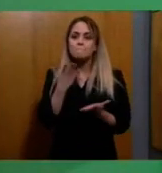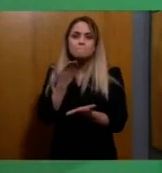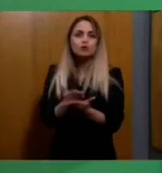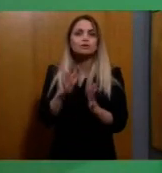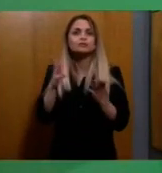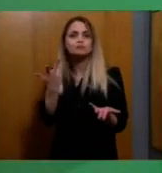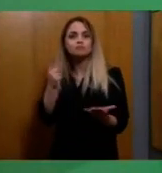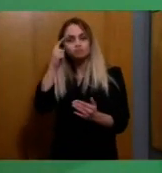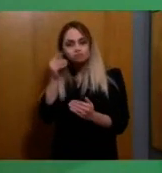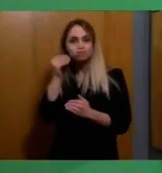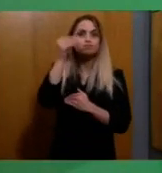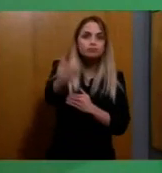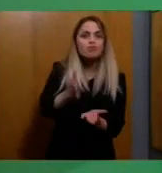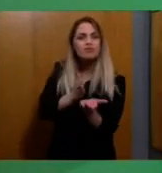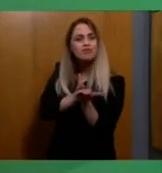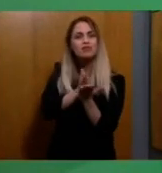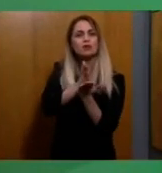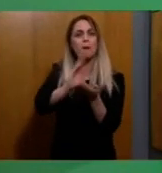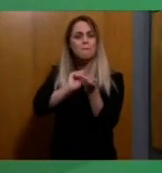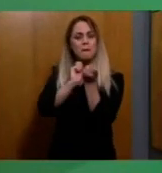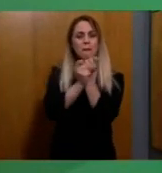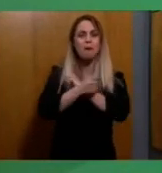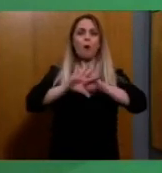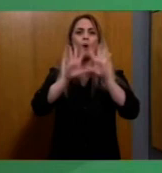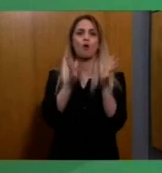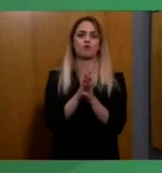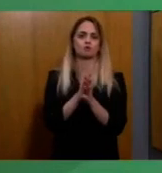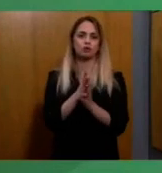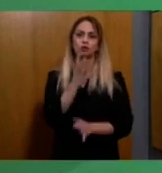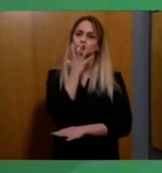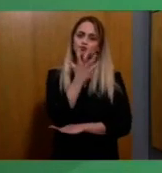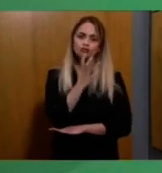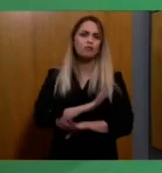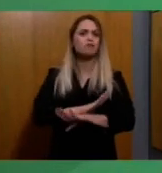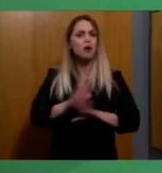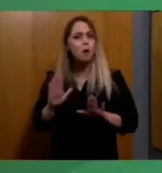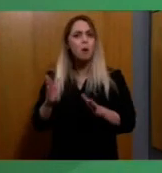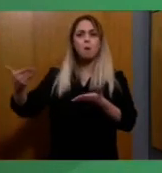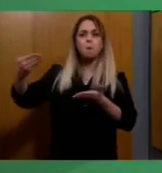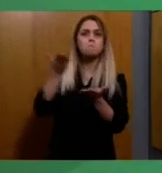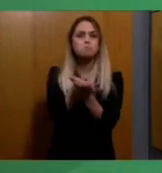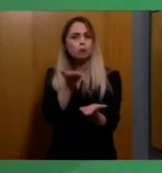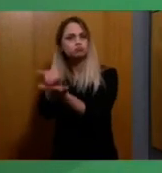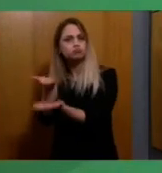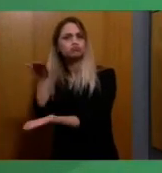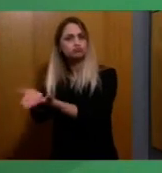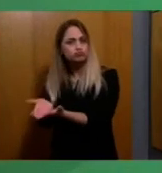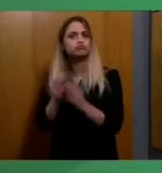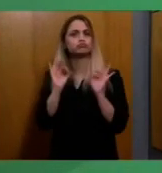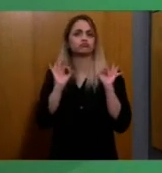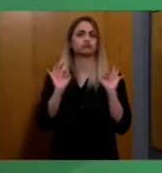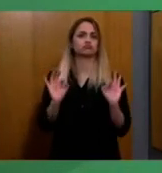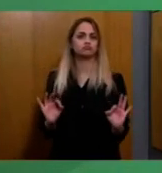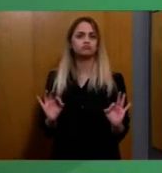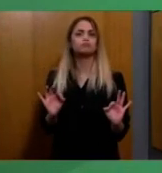κοινωνικής δικαιοσύνης. Με σοβαρότητα, με συγκεκριμένες προτάσεις, με ενσυναίσθηση